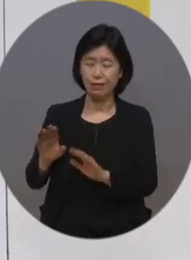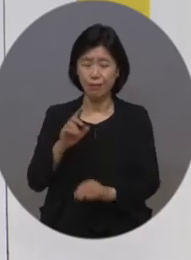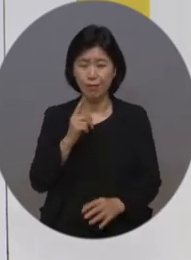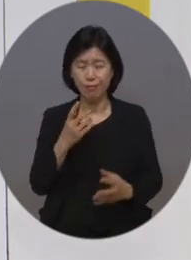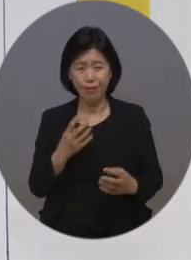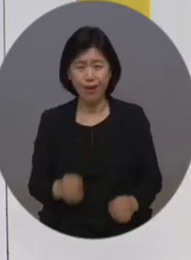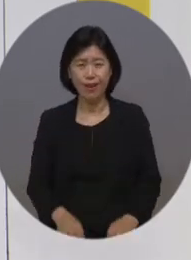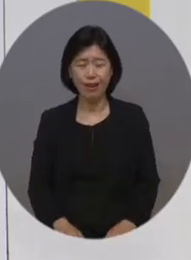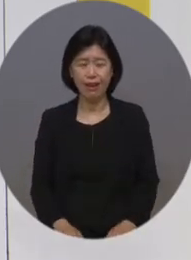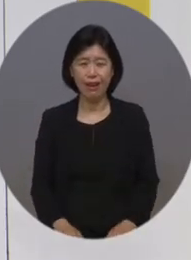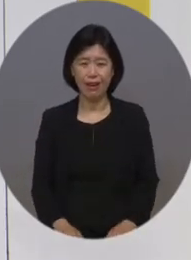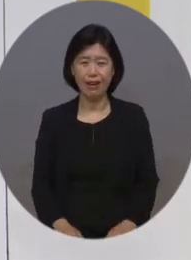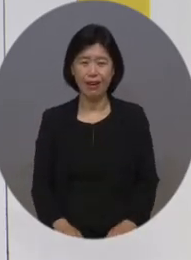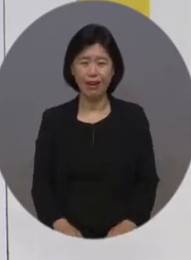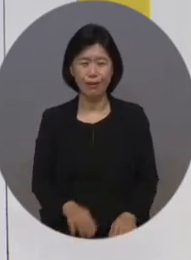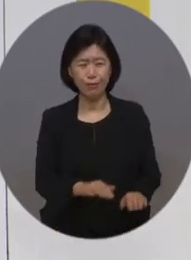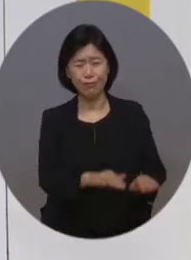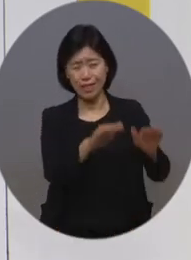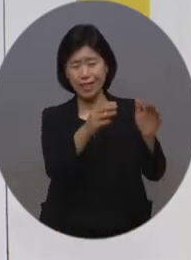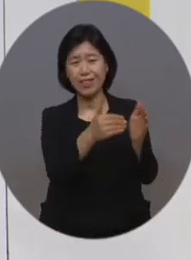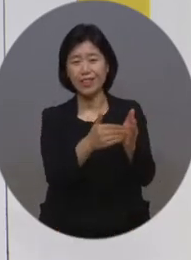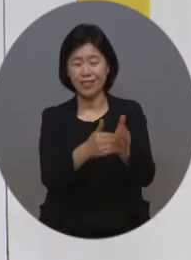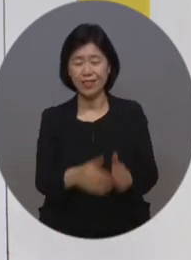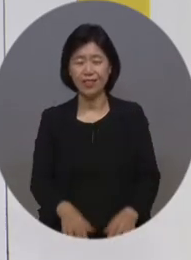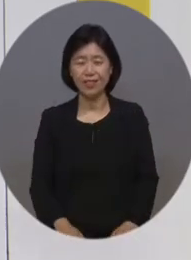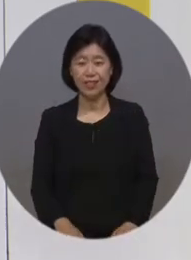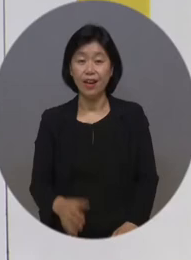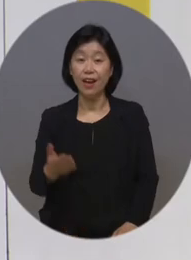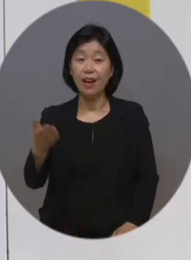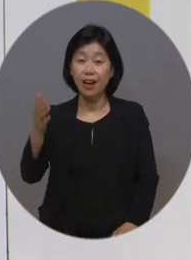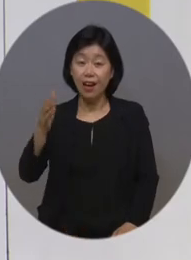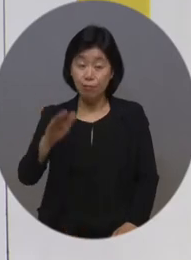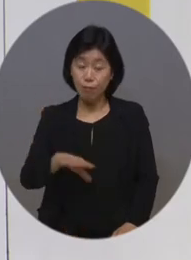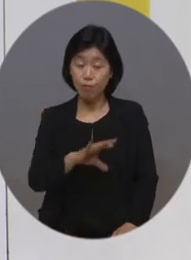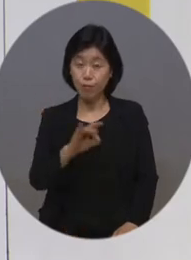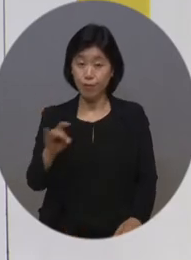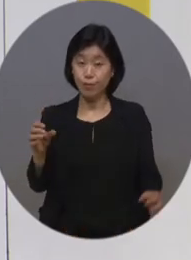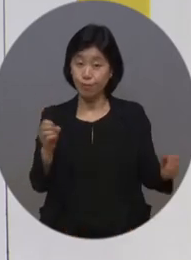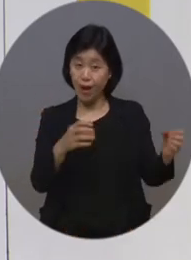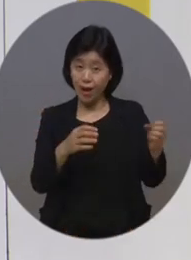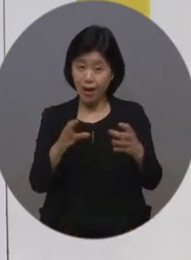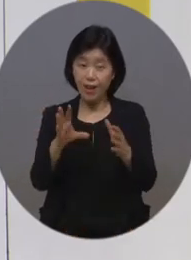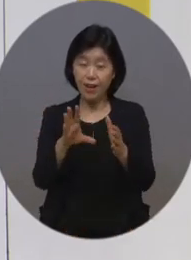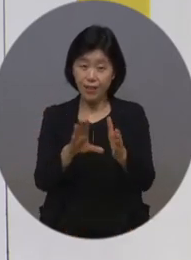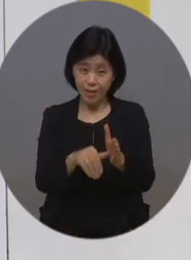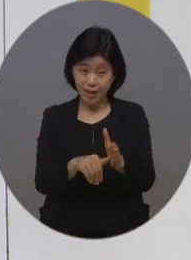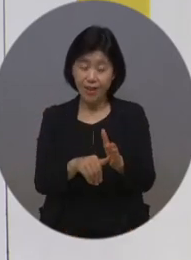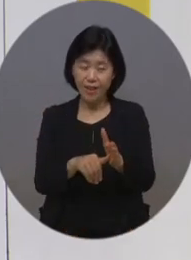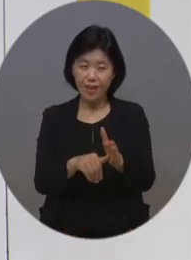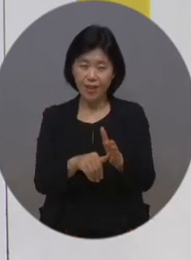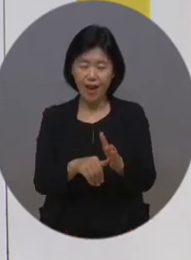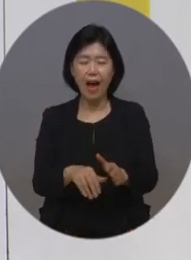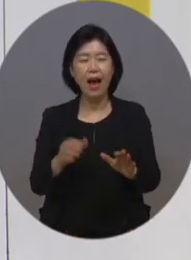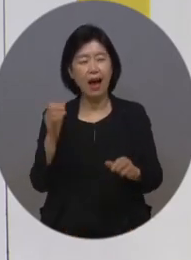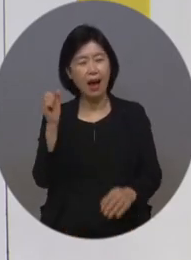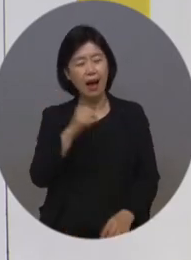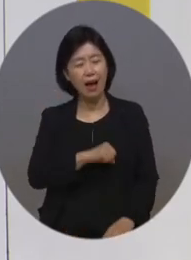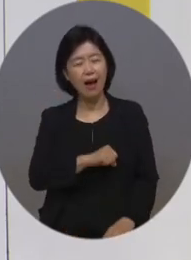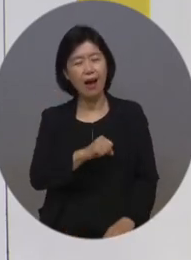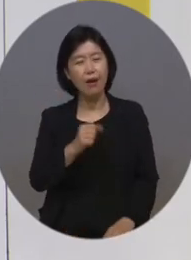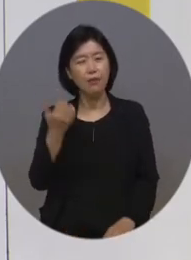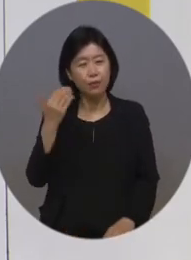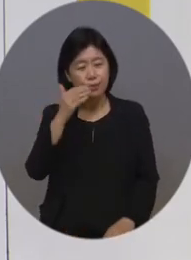그래도 4 어 딸들 하고 대화를 하다보면 요새 우리 젊은이들이 느끼는 생각들